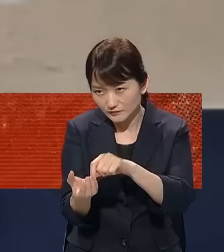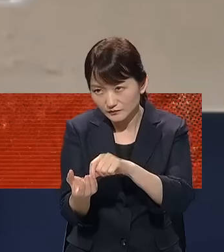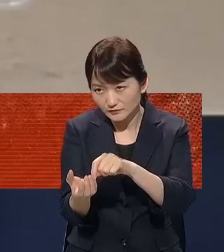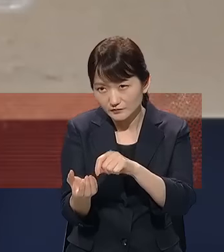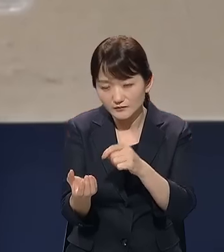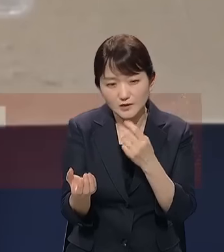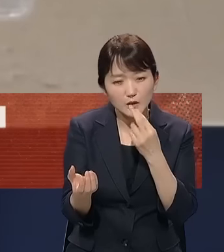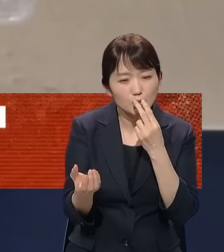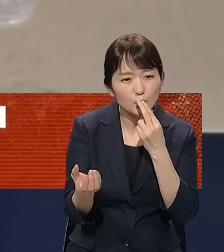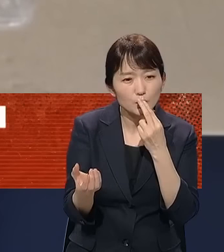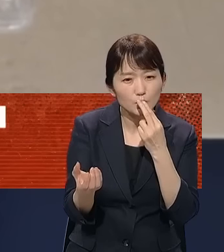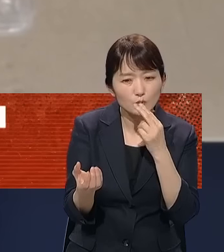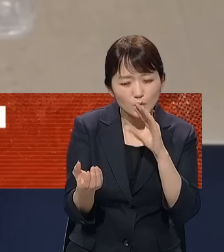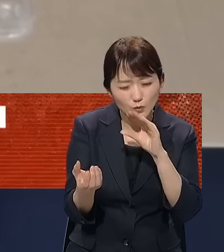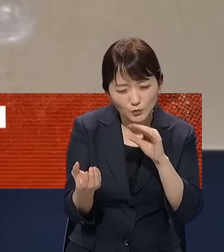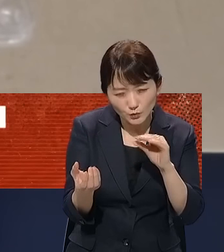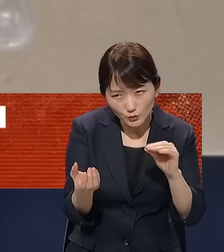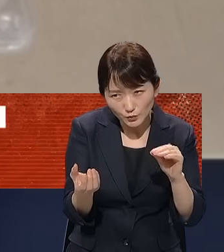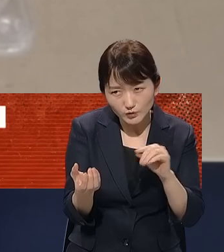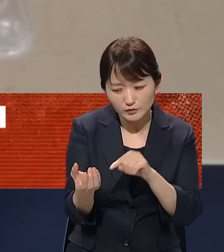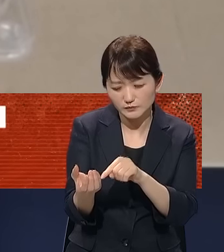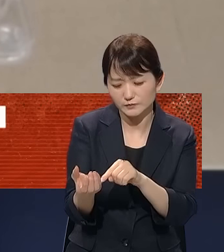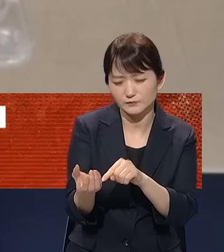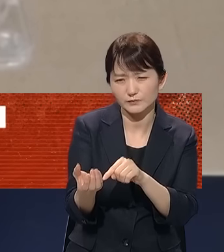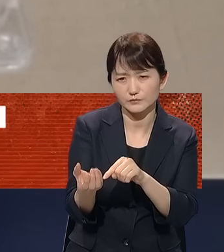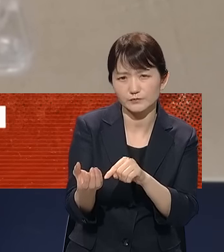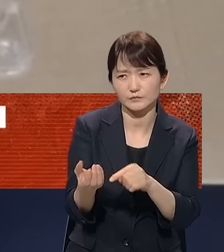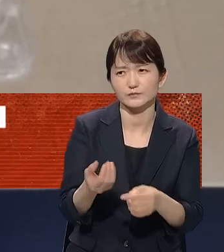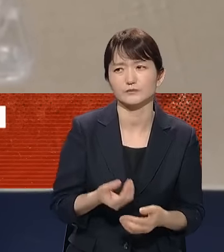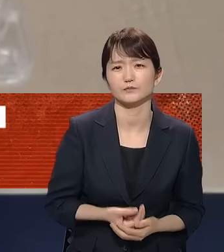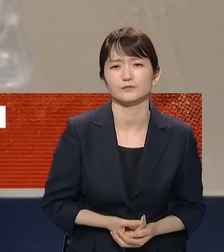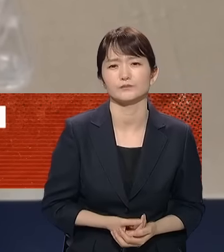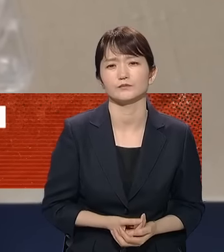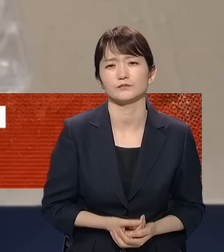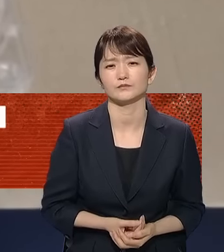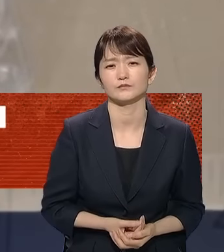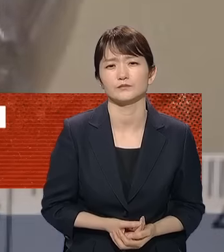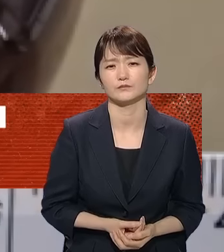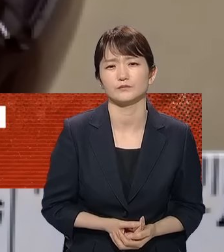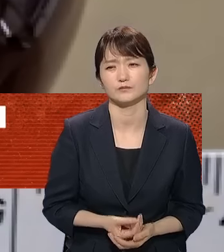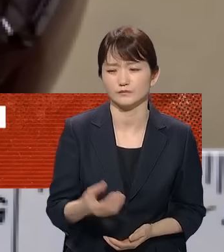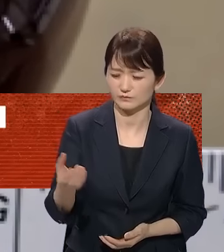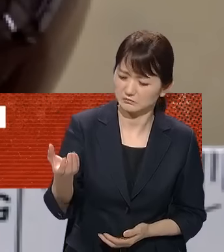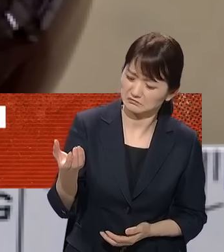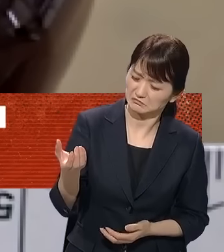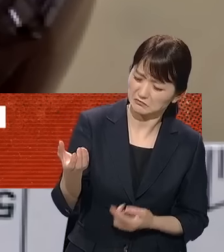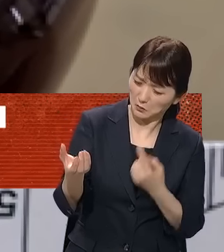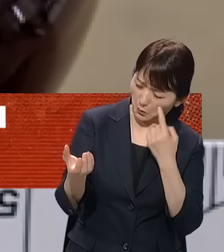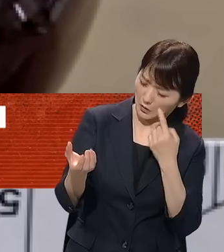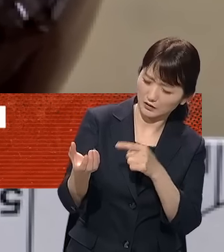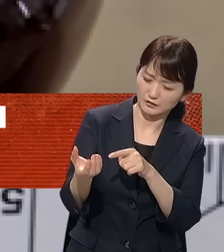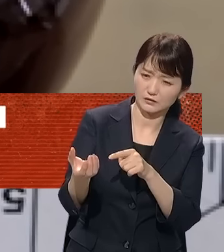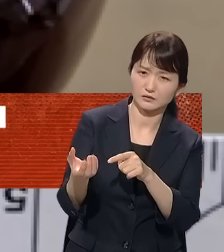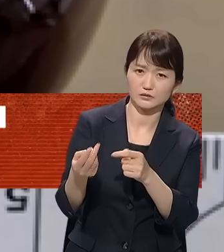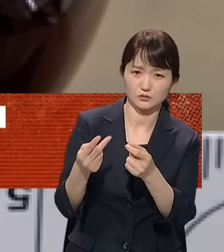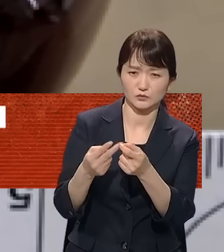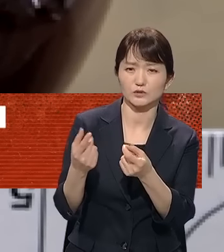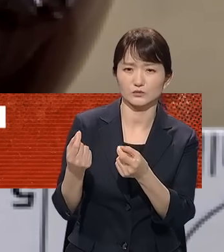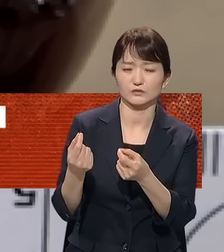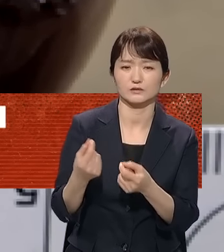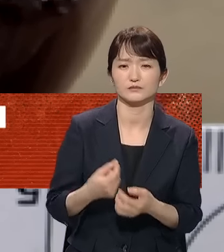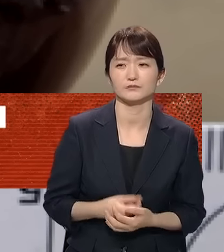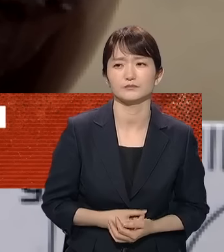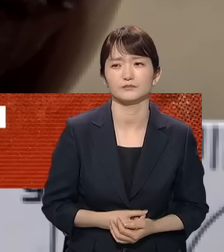메웠다고 합니다 그 너무 쉽게 이제 들길 만한 그런 용접을 한 거군요 예 근데 너무 눈에 띄지 않습니까 두 번째도 마찬가지였고요